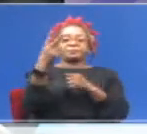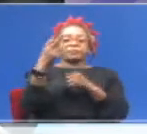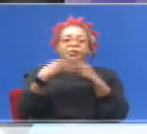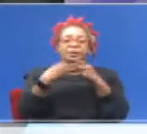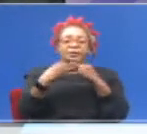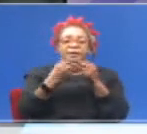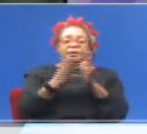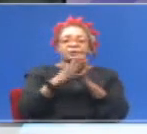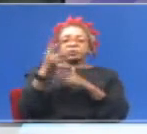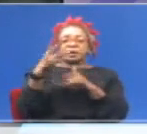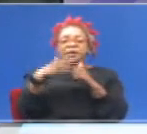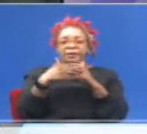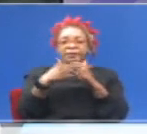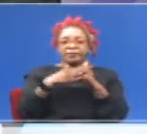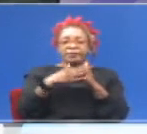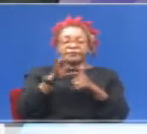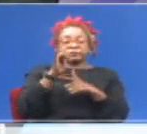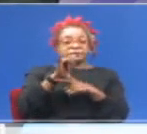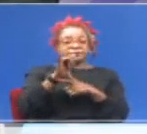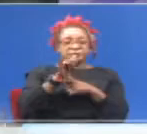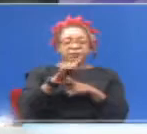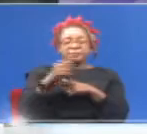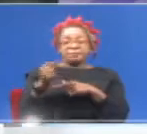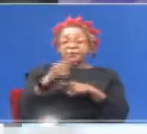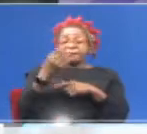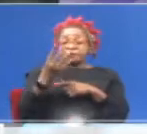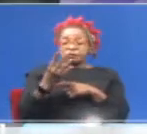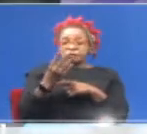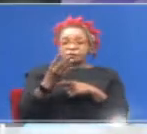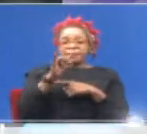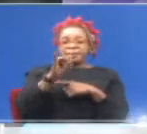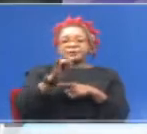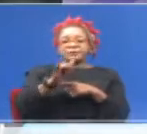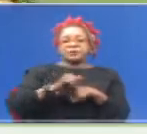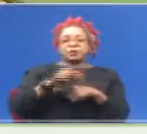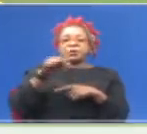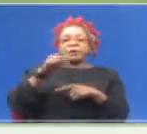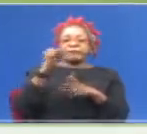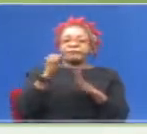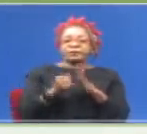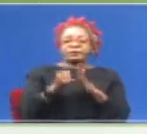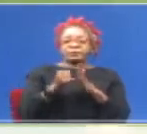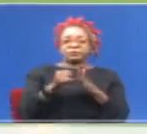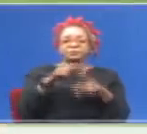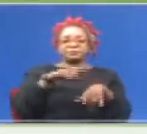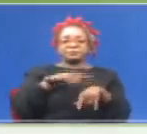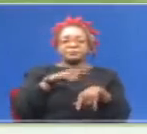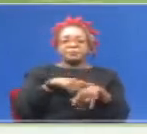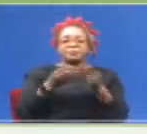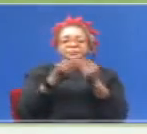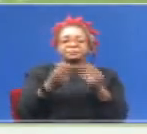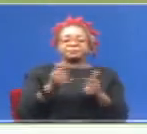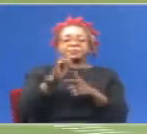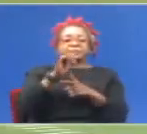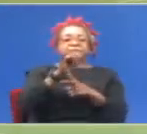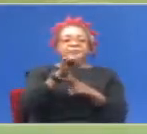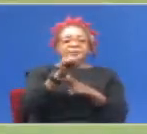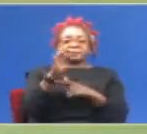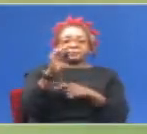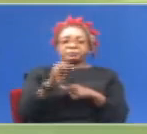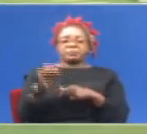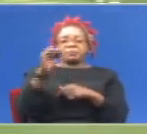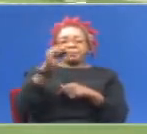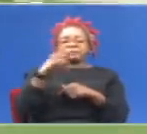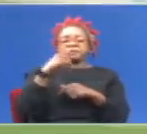na 29 mwezi huu wa 4. Ingwe ilifuzu robo finali baada kuishinda Mranga Sele bao moja kwa yai katika uwanja wa kimataifa